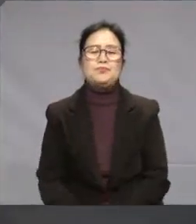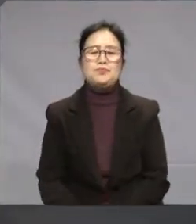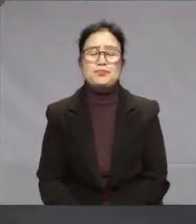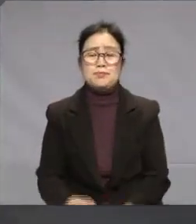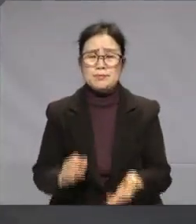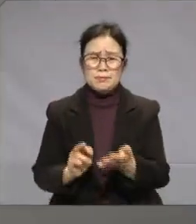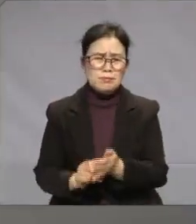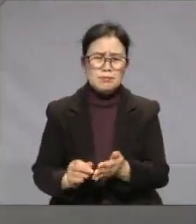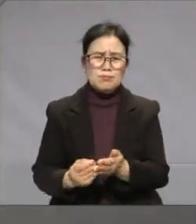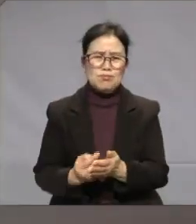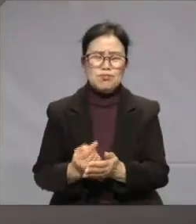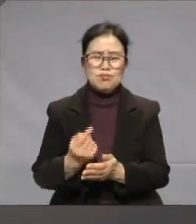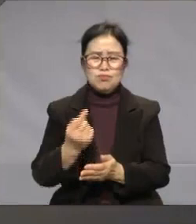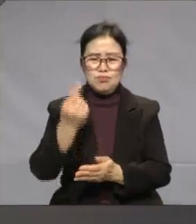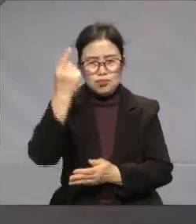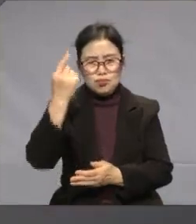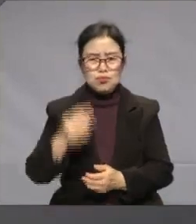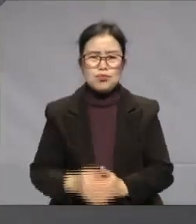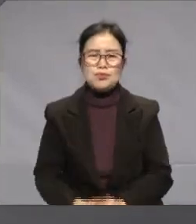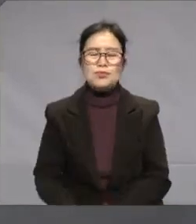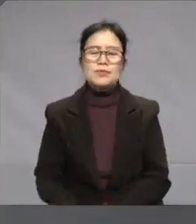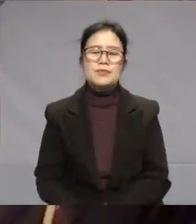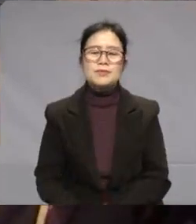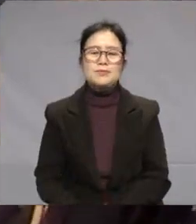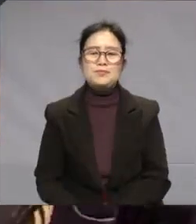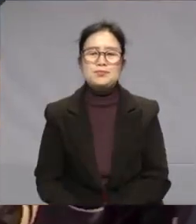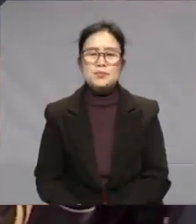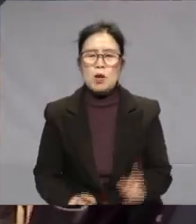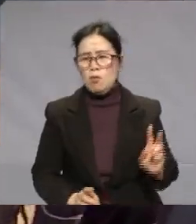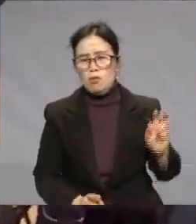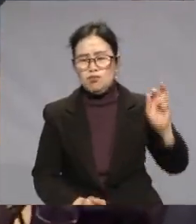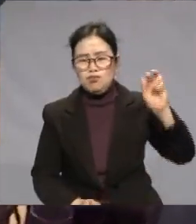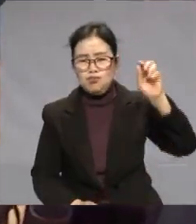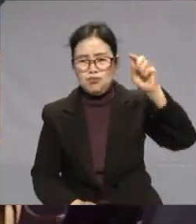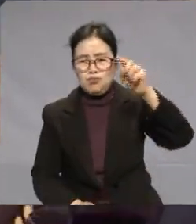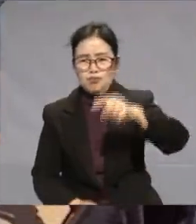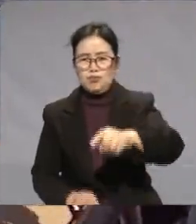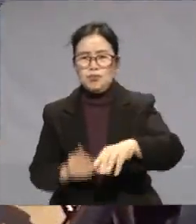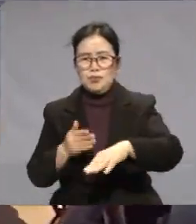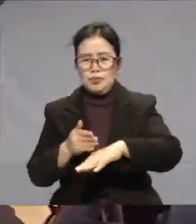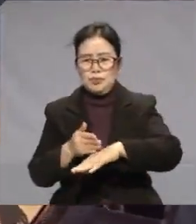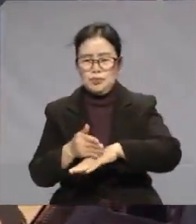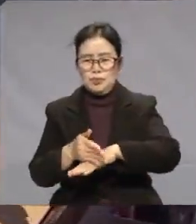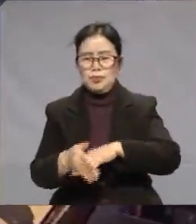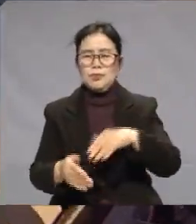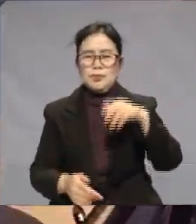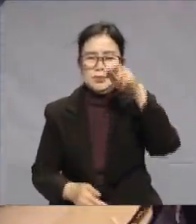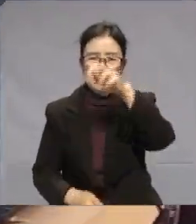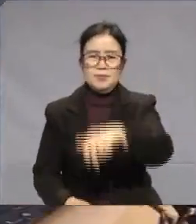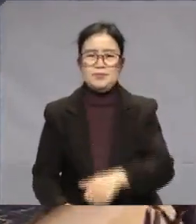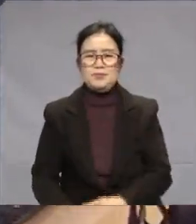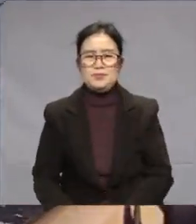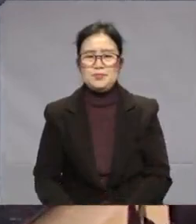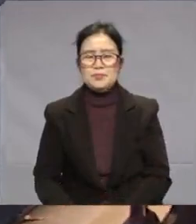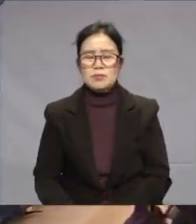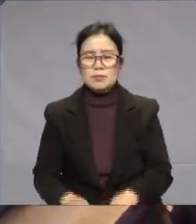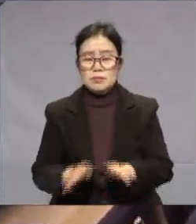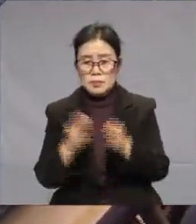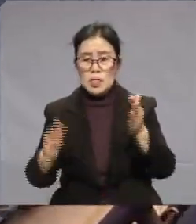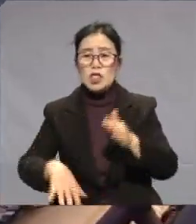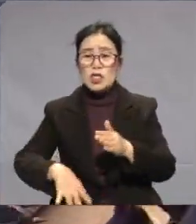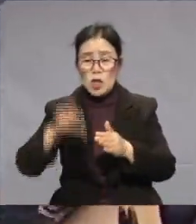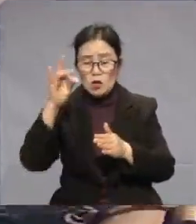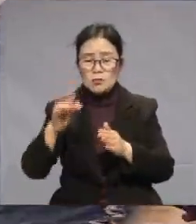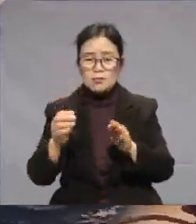갑판에서 솟구치는 순항미사일. 포물선을 그리며 천천히 날아갑니다. 개전 초기에 주로